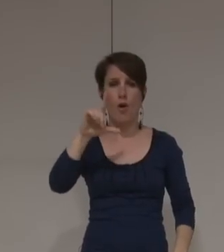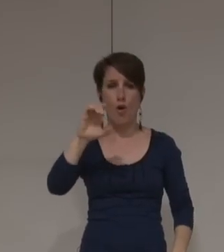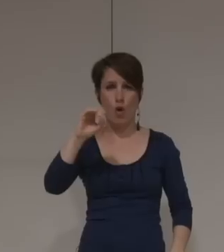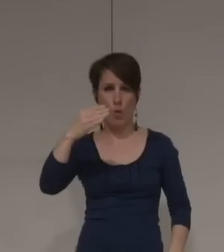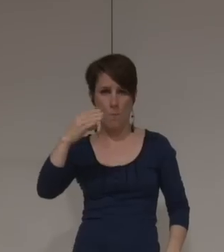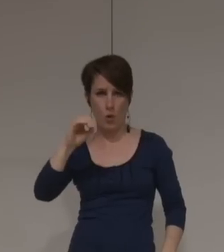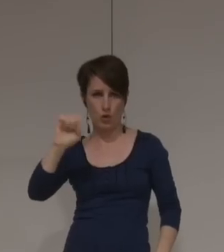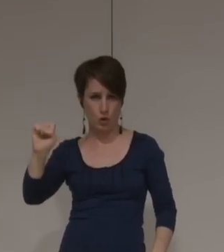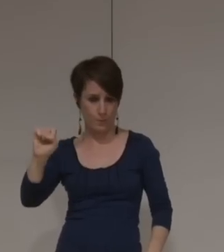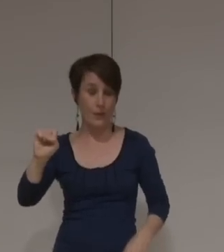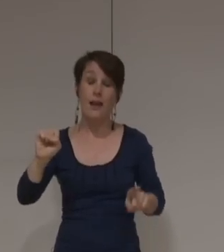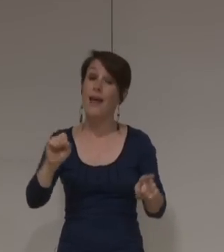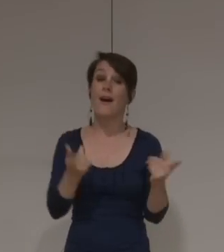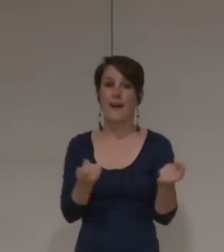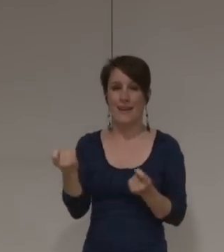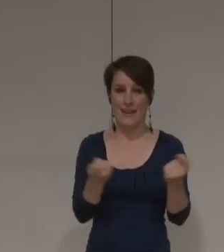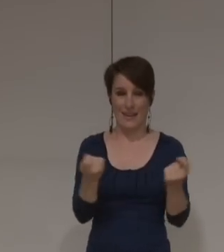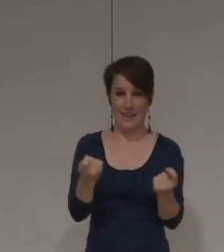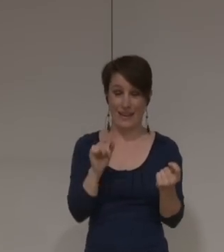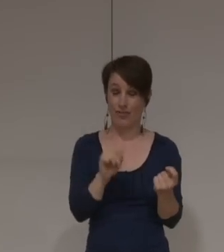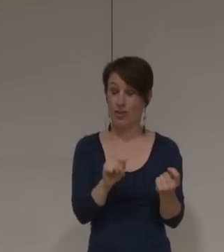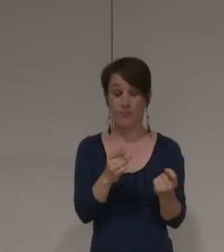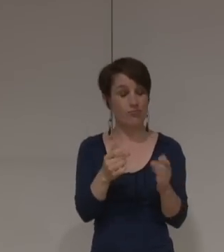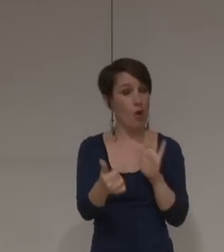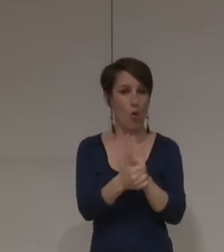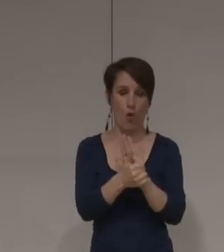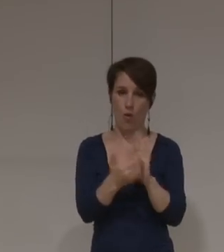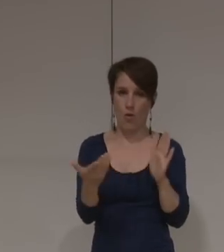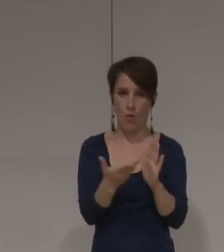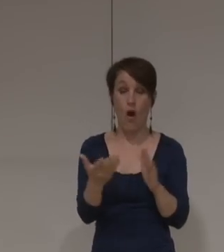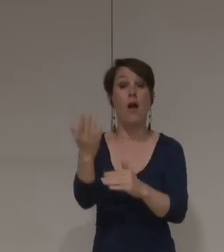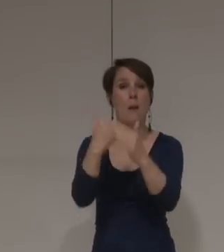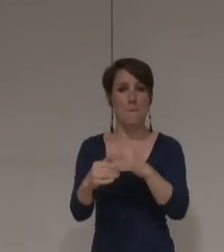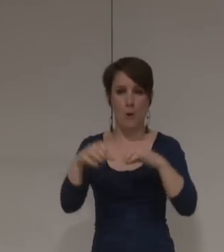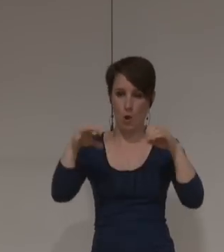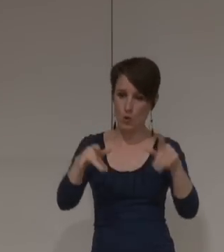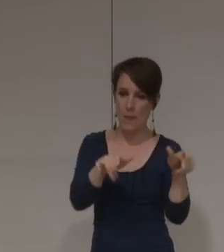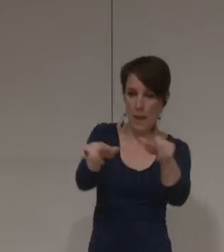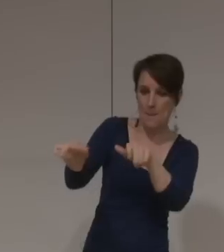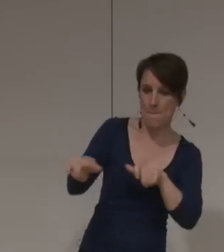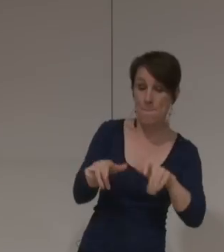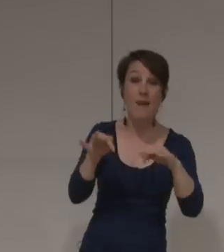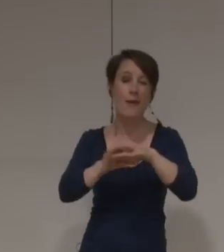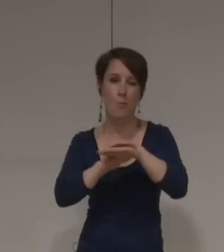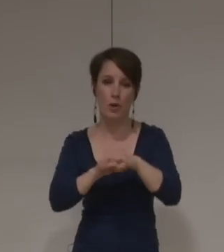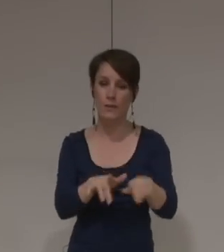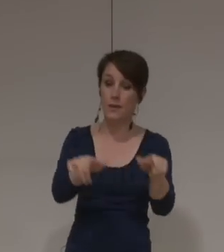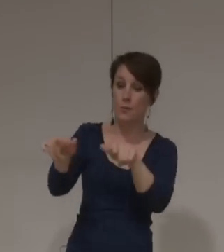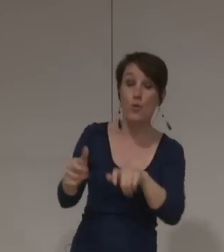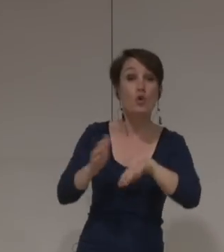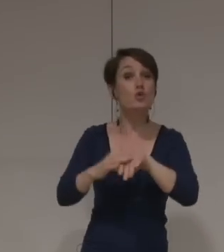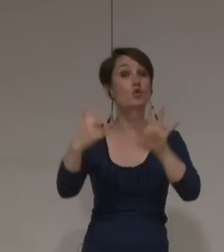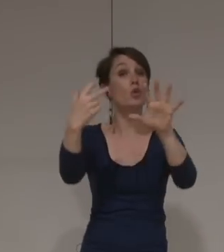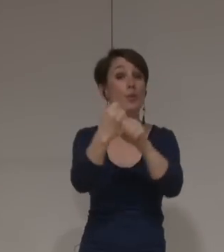maîtrise politique de la mise en uvre œvre de notre plan lumière année après année et sur le 8 ans à